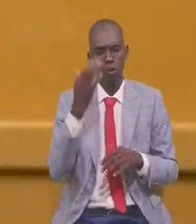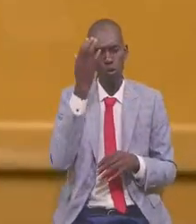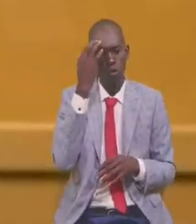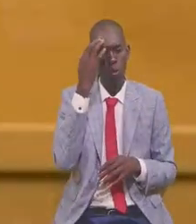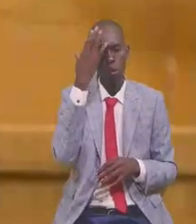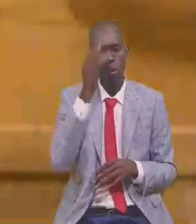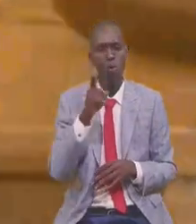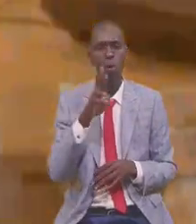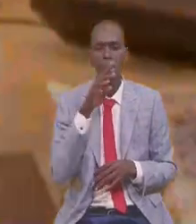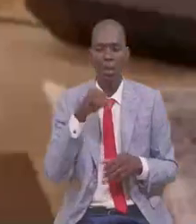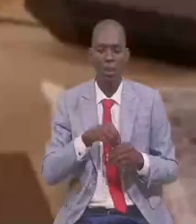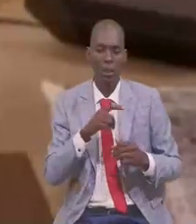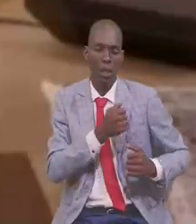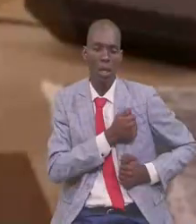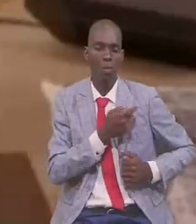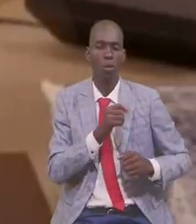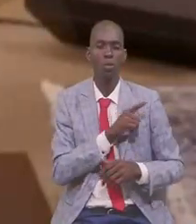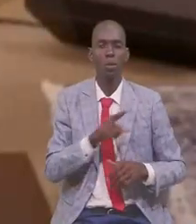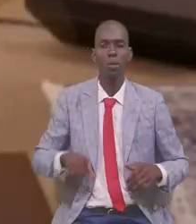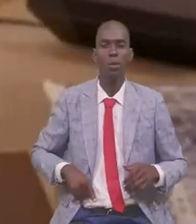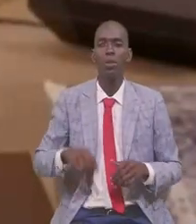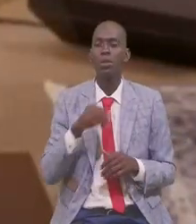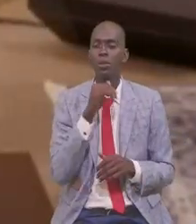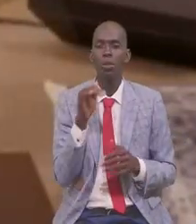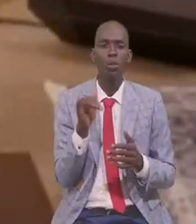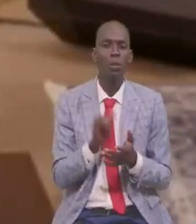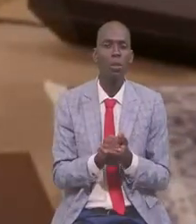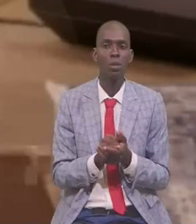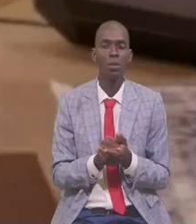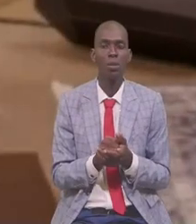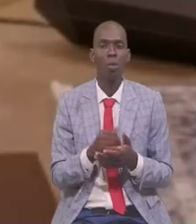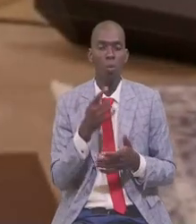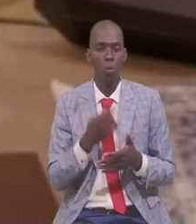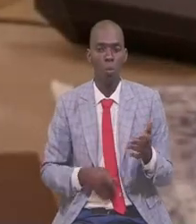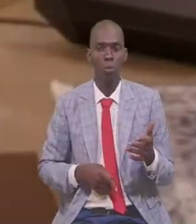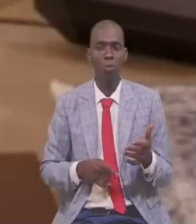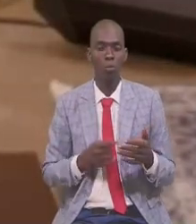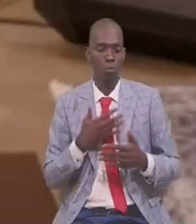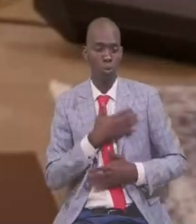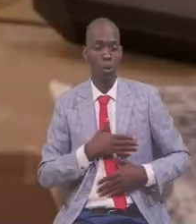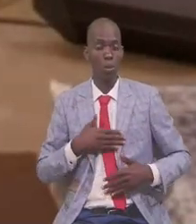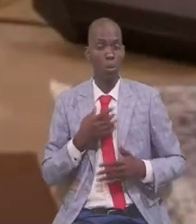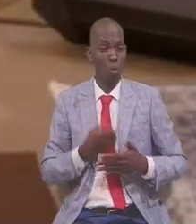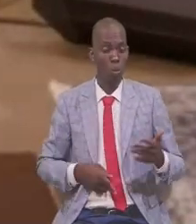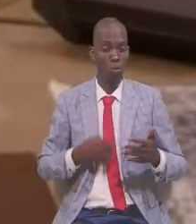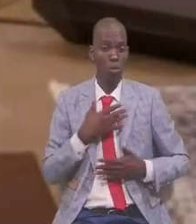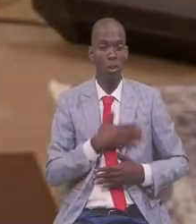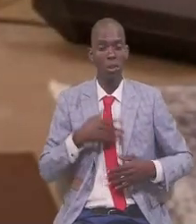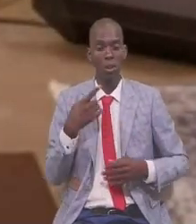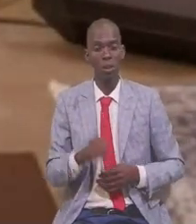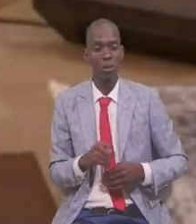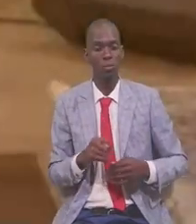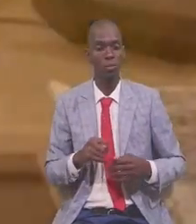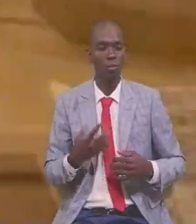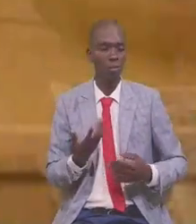du Seigneur. Ce n'est pas oh, ce qui plaît au capitaine, c'est que tu bâtis un corps et tu es